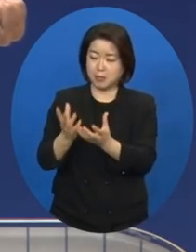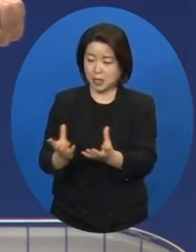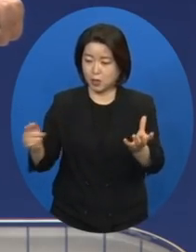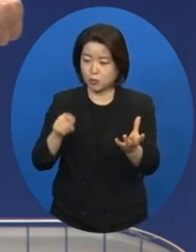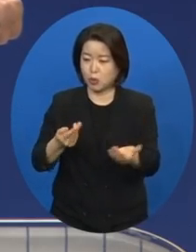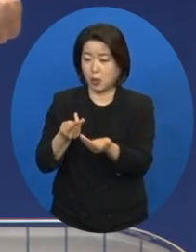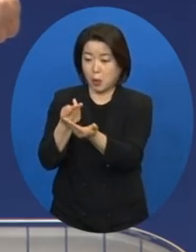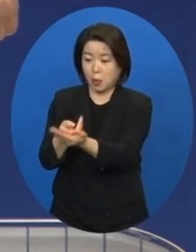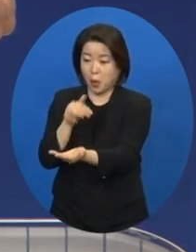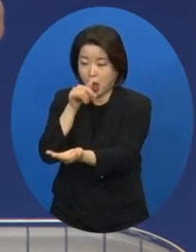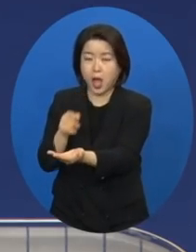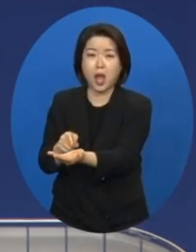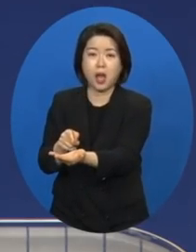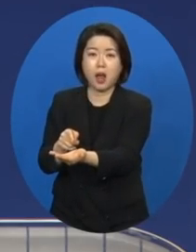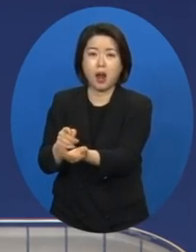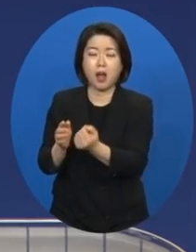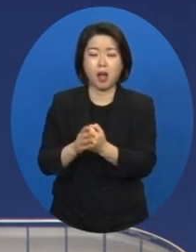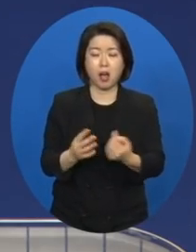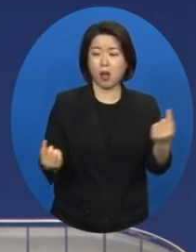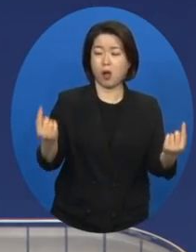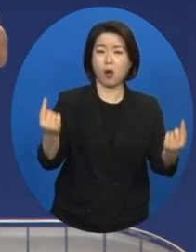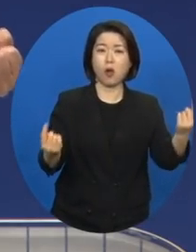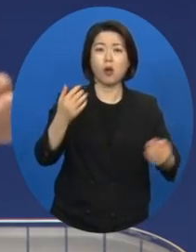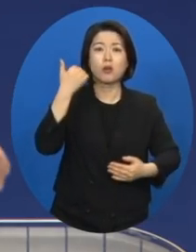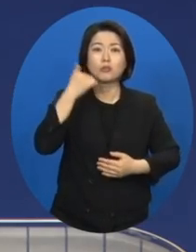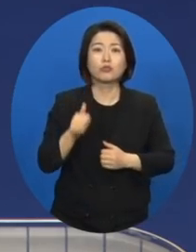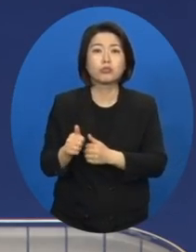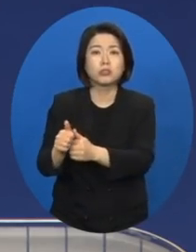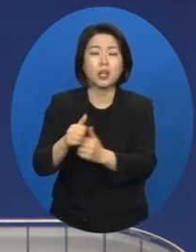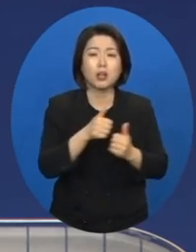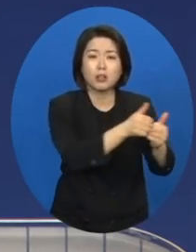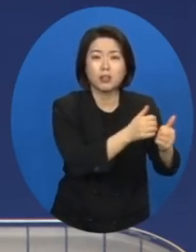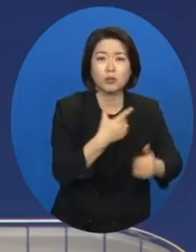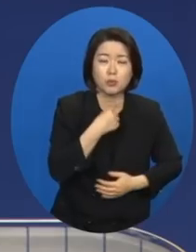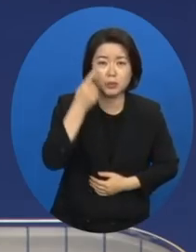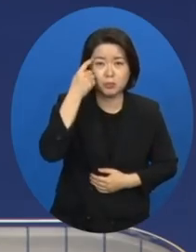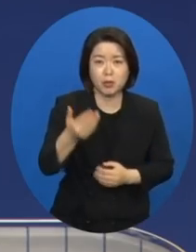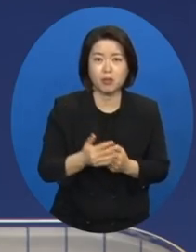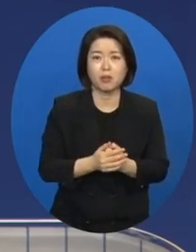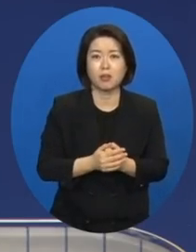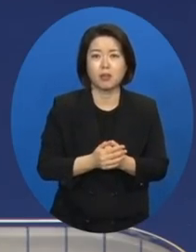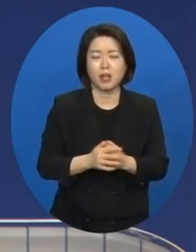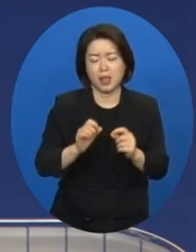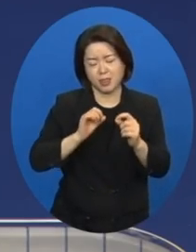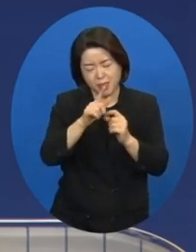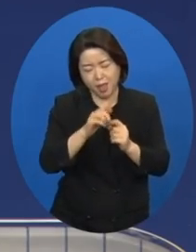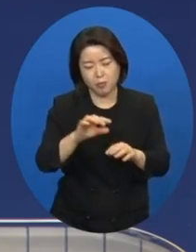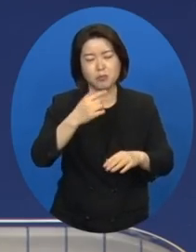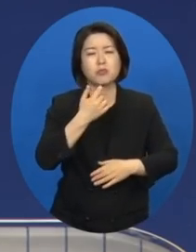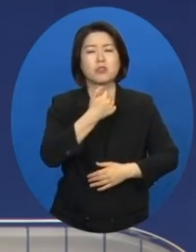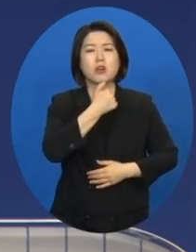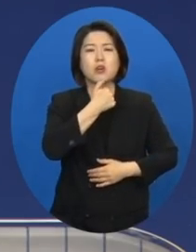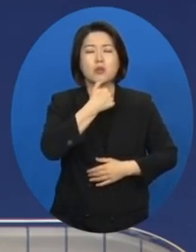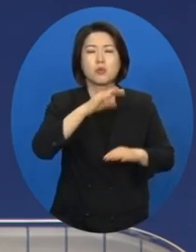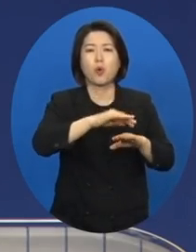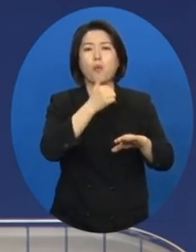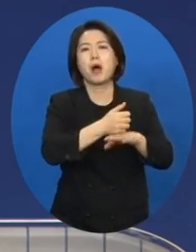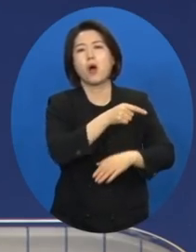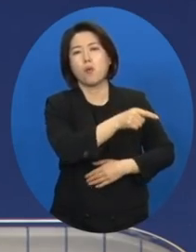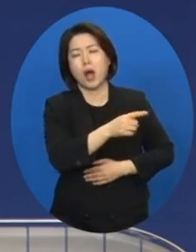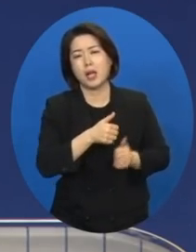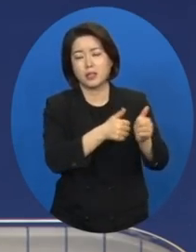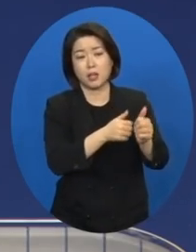계시는 거예요. 어느 왕을 따르시겠습니까? 여러분, 대부분 당연히 이 로마 황제를 따르게 돼 있다는 거죠. 이게 진짜